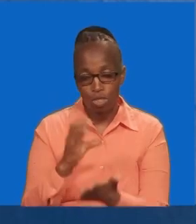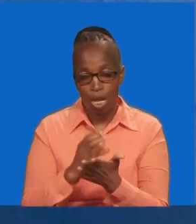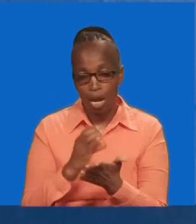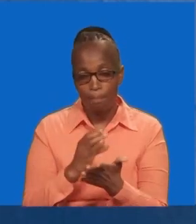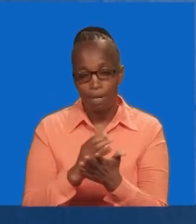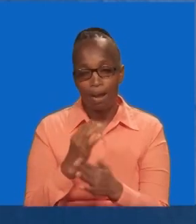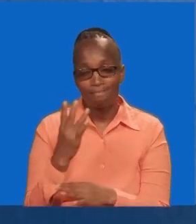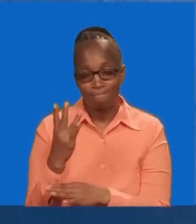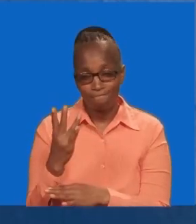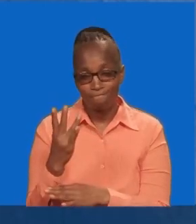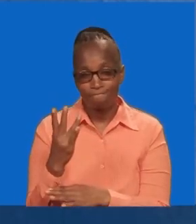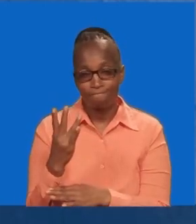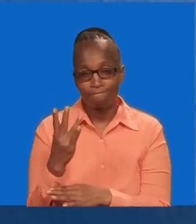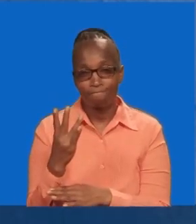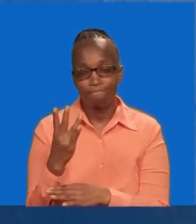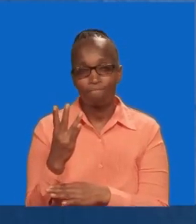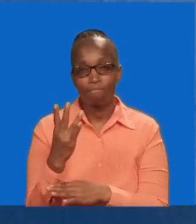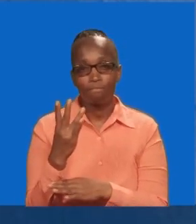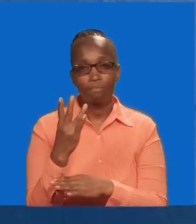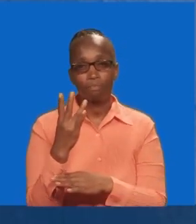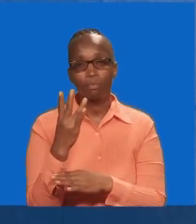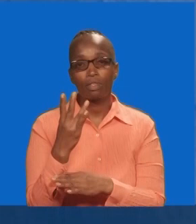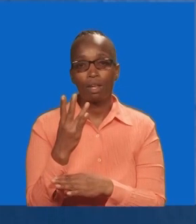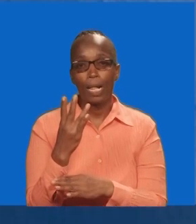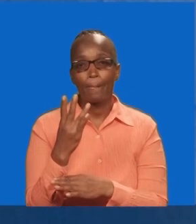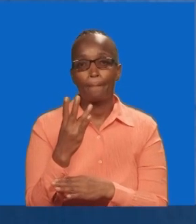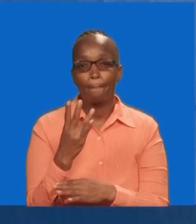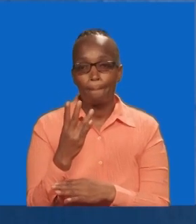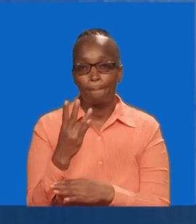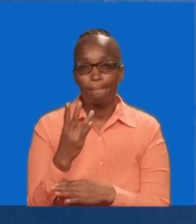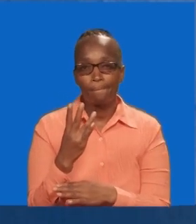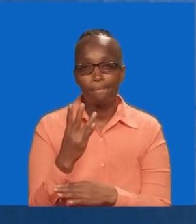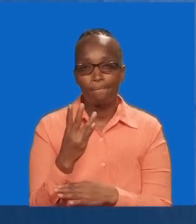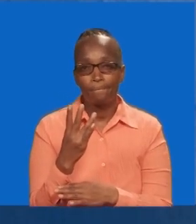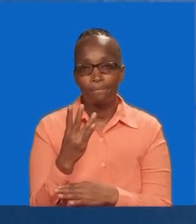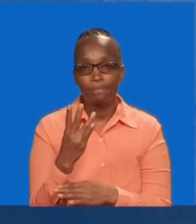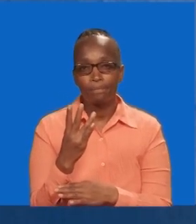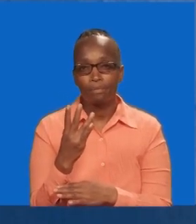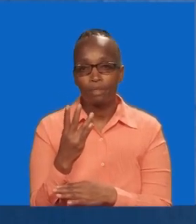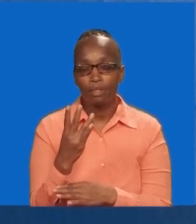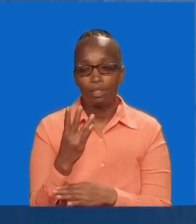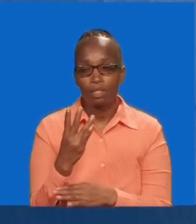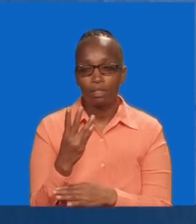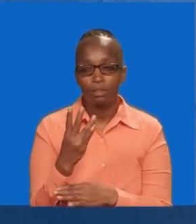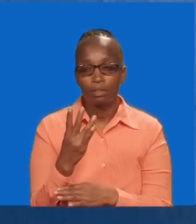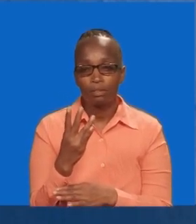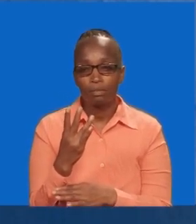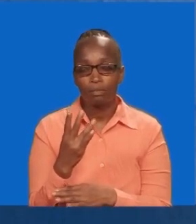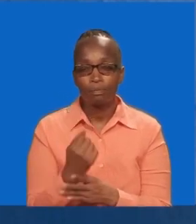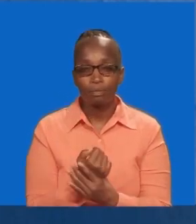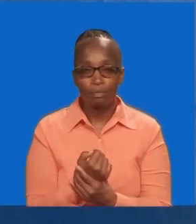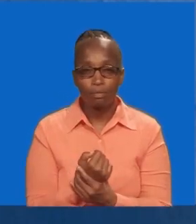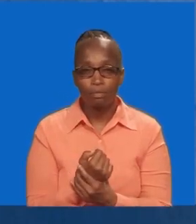kwenye kitabu cha Manyunyu mlango ule wa 4. Na tunasoma hivi: